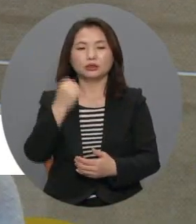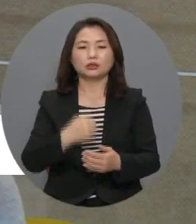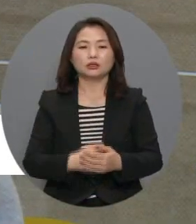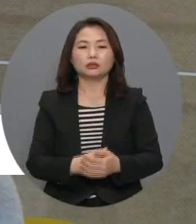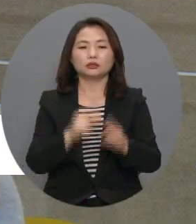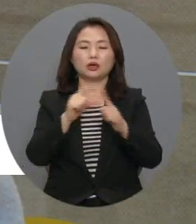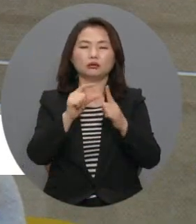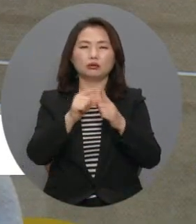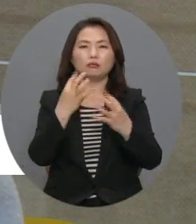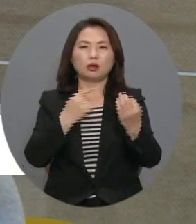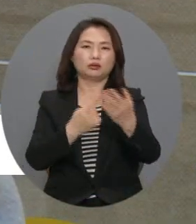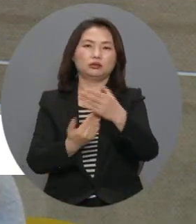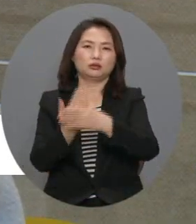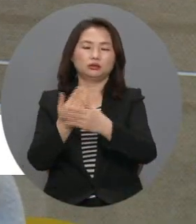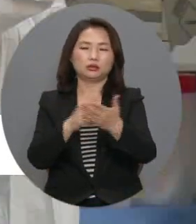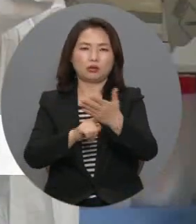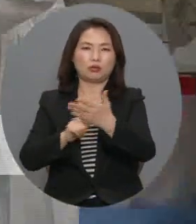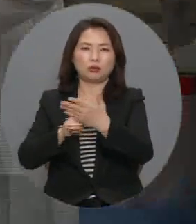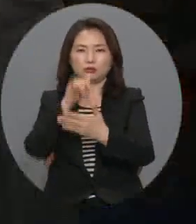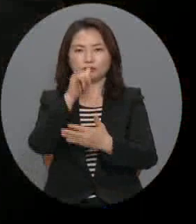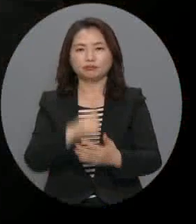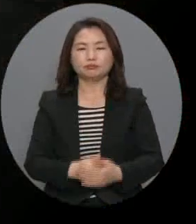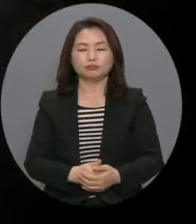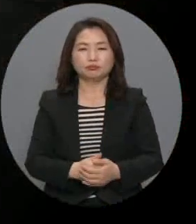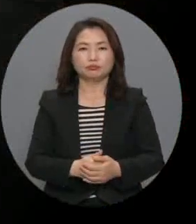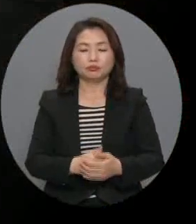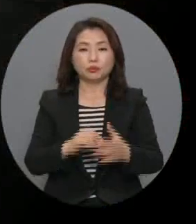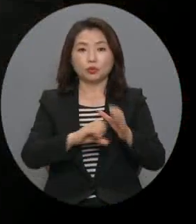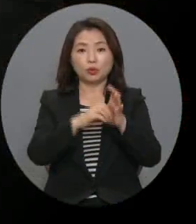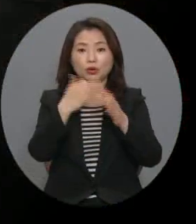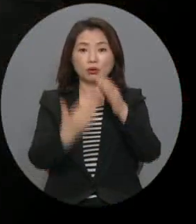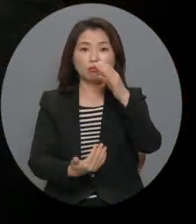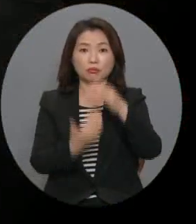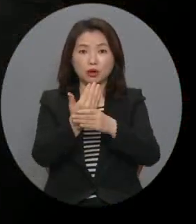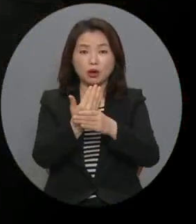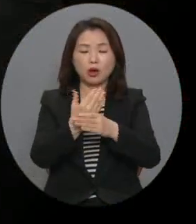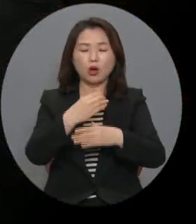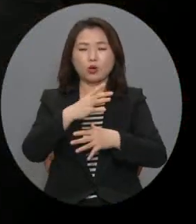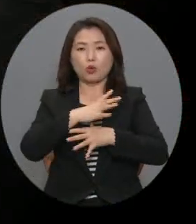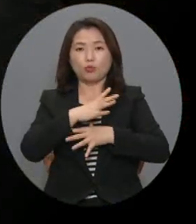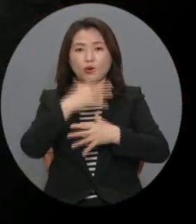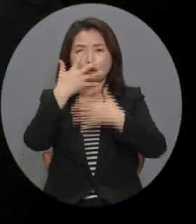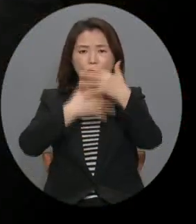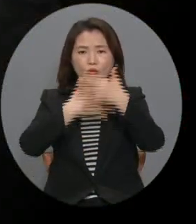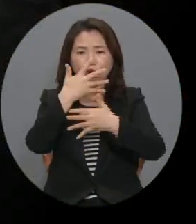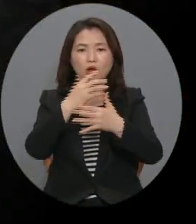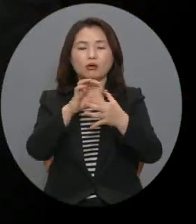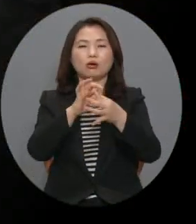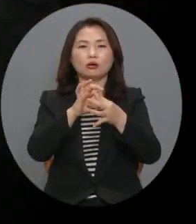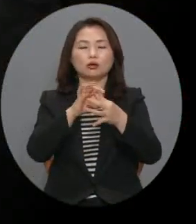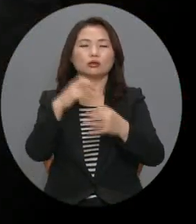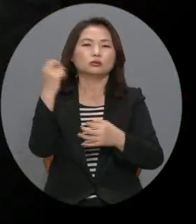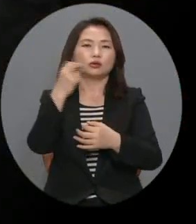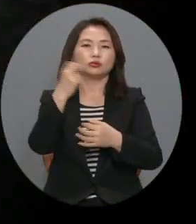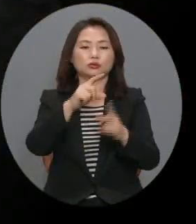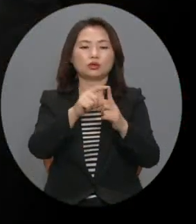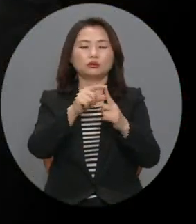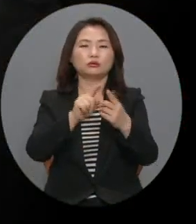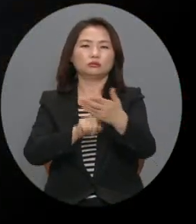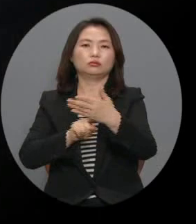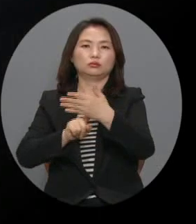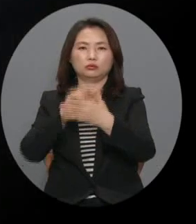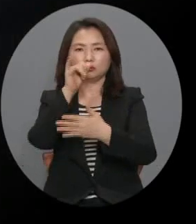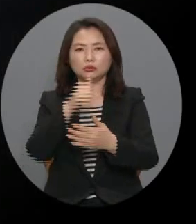그 언급들도 많이 나오거든요. 동시에 코로나 사태, 공포, 영화 같은 단어도 자주